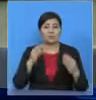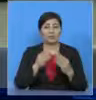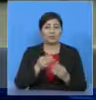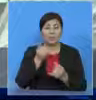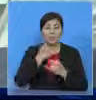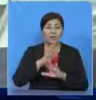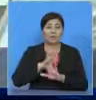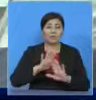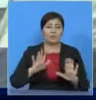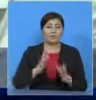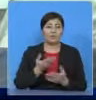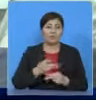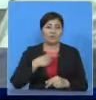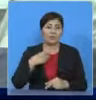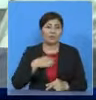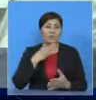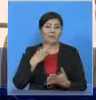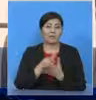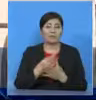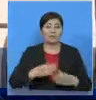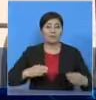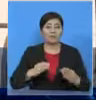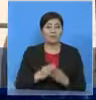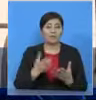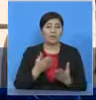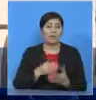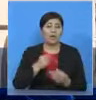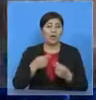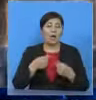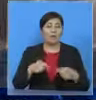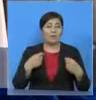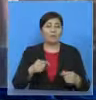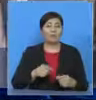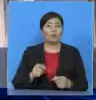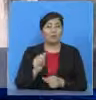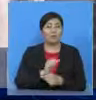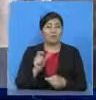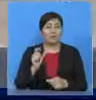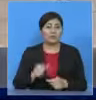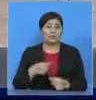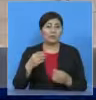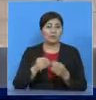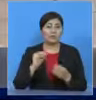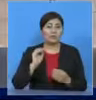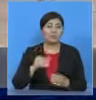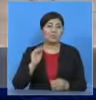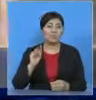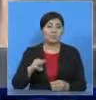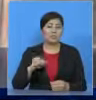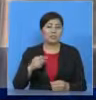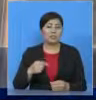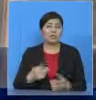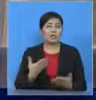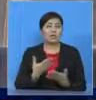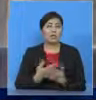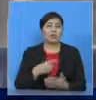не получится, заявили ответственные органы. К слову, оплата у водителей сдельная. 10 тысяч тенге за выход, у